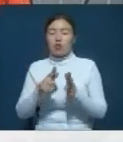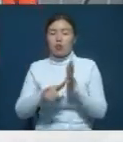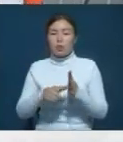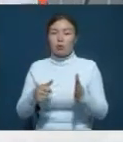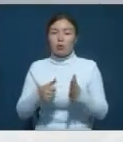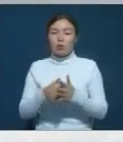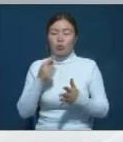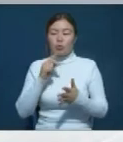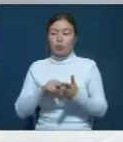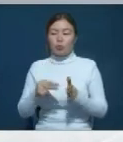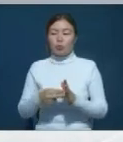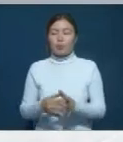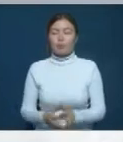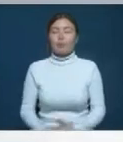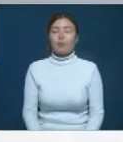отыр.